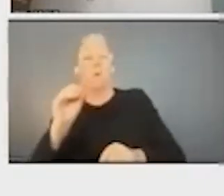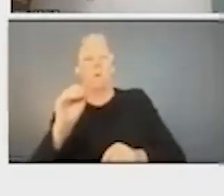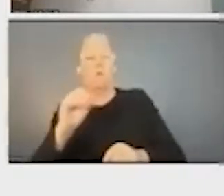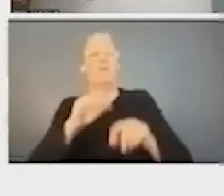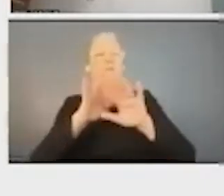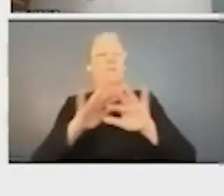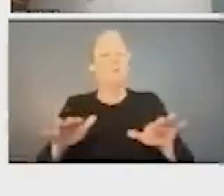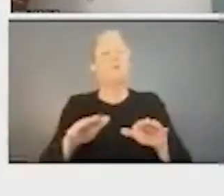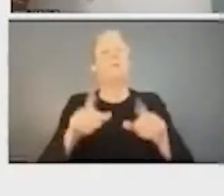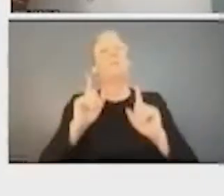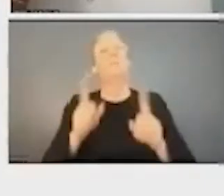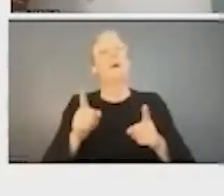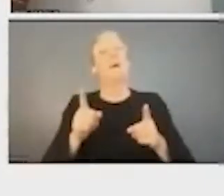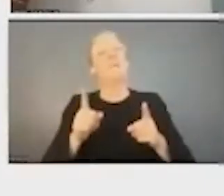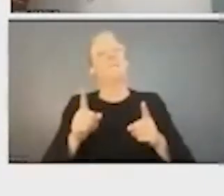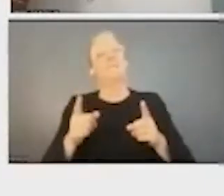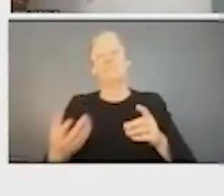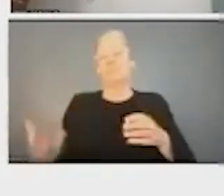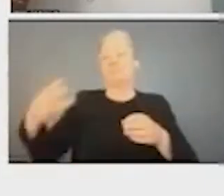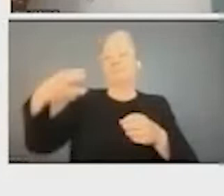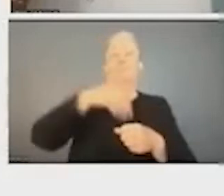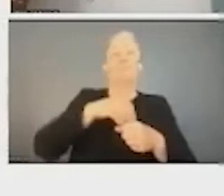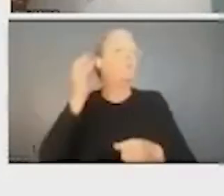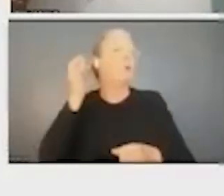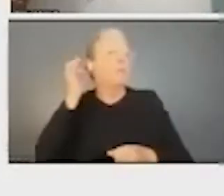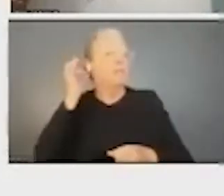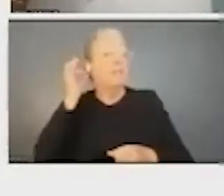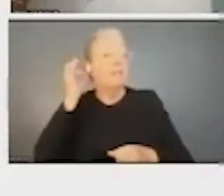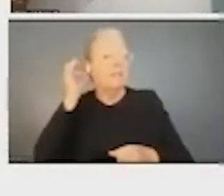بدون الإشراك المرأة